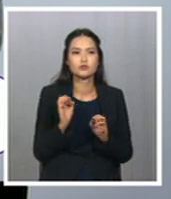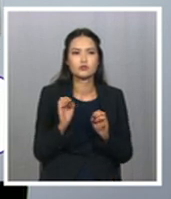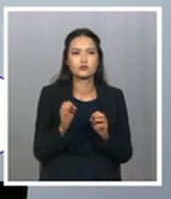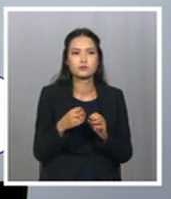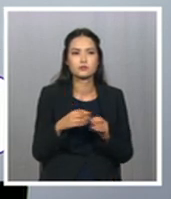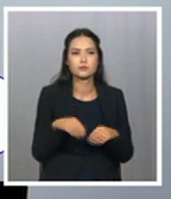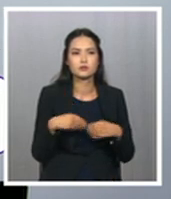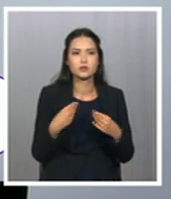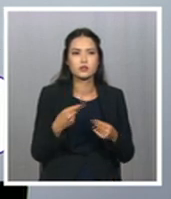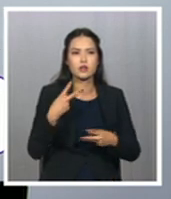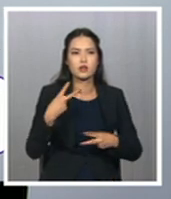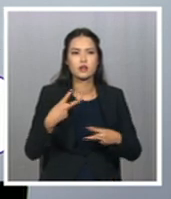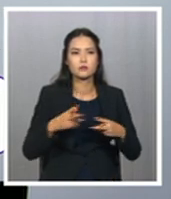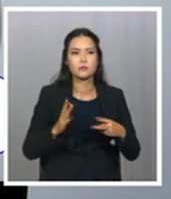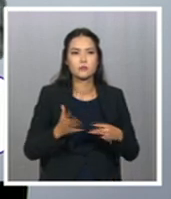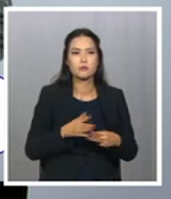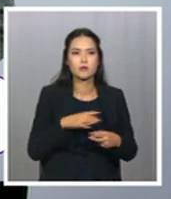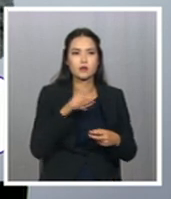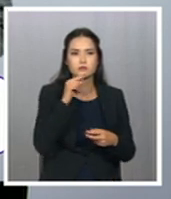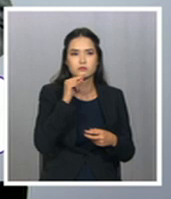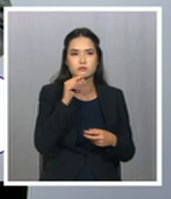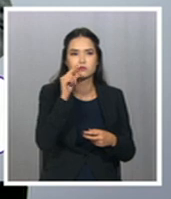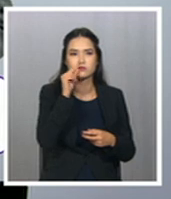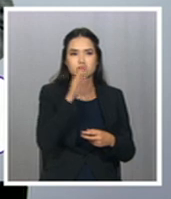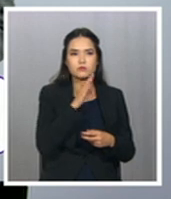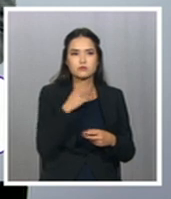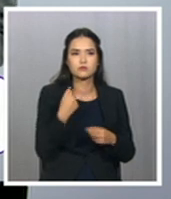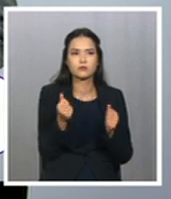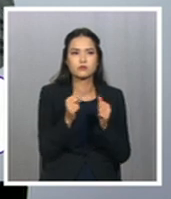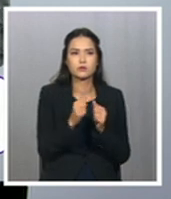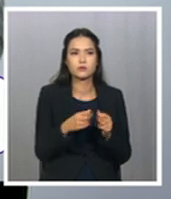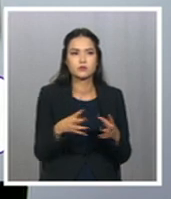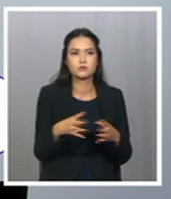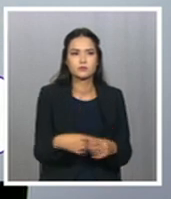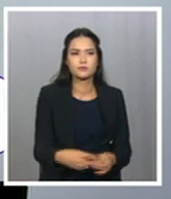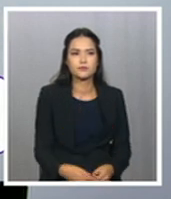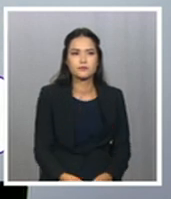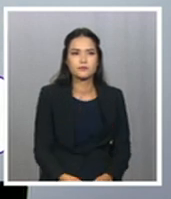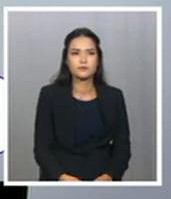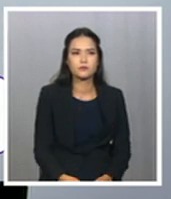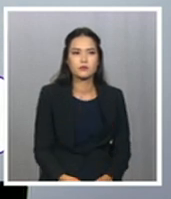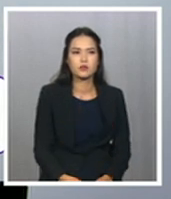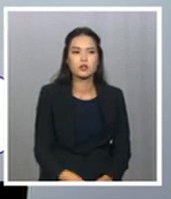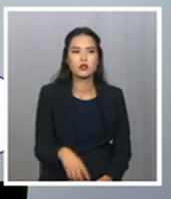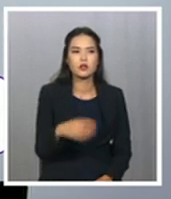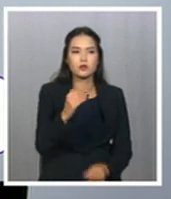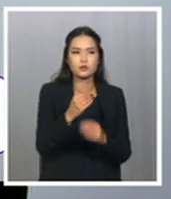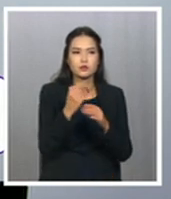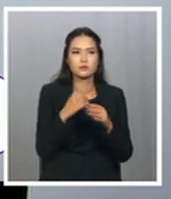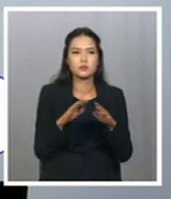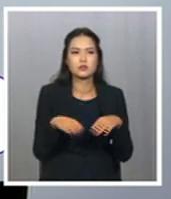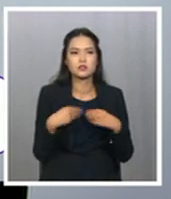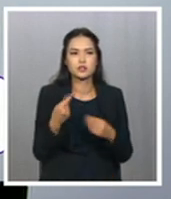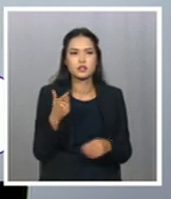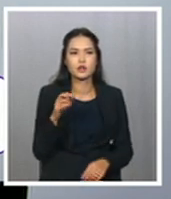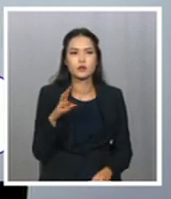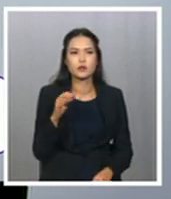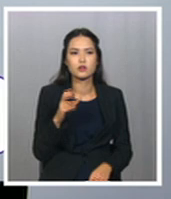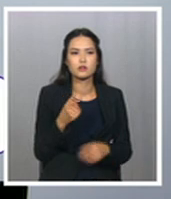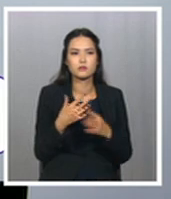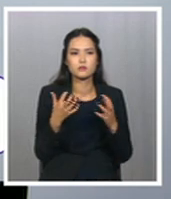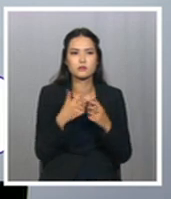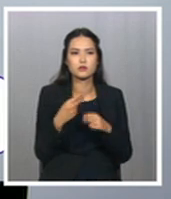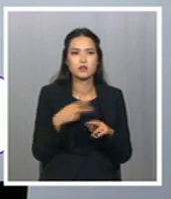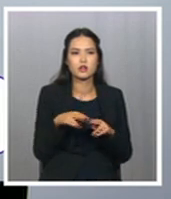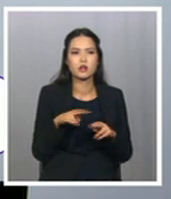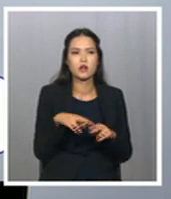белгілерінде айырмашылығы бар атаналық формаларды будандастыру. Ал төменде берілген генотиптердің түрін анықтау.